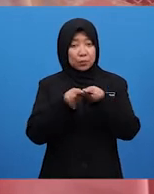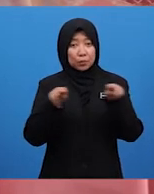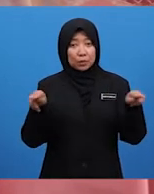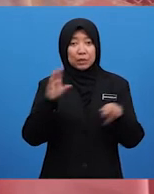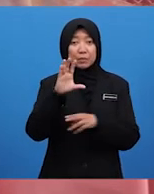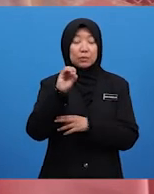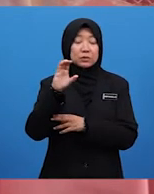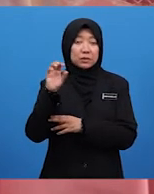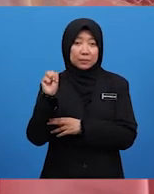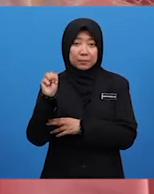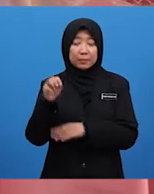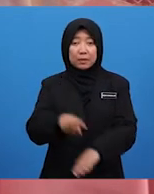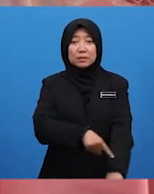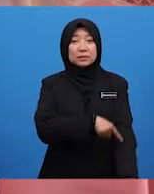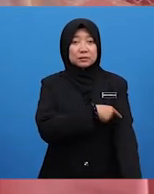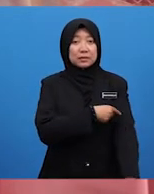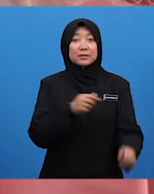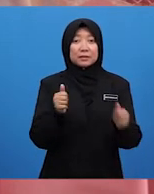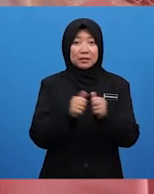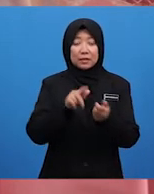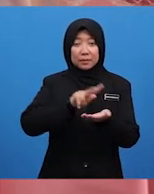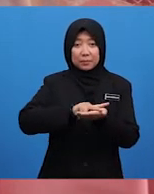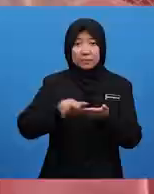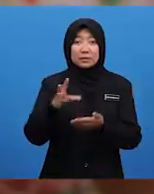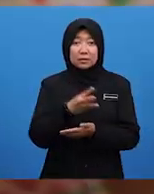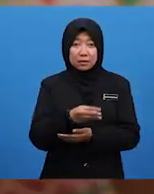cm panjang dengan kemas dan rata.